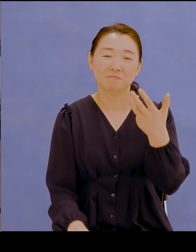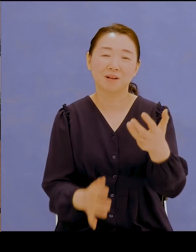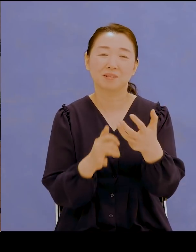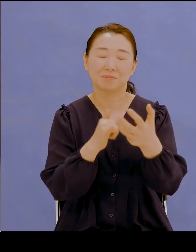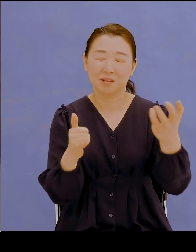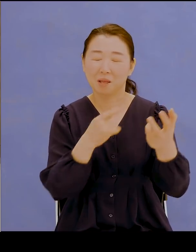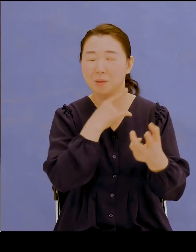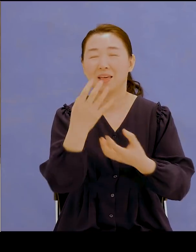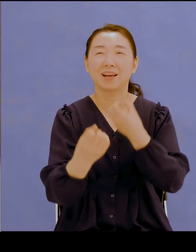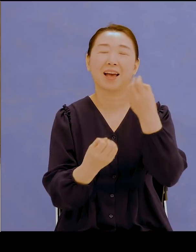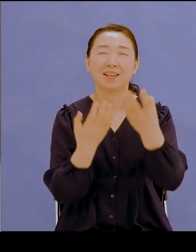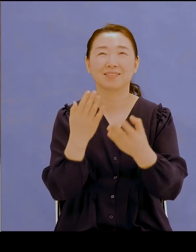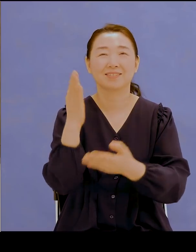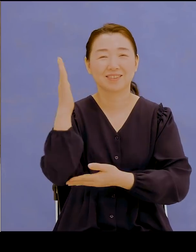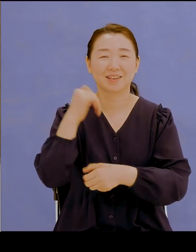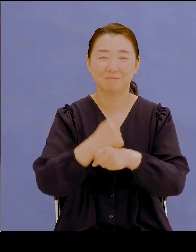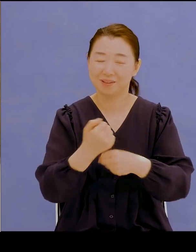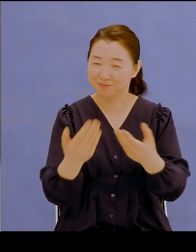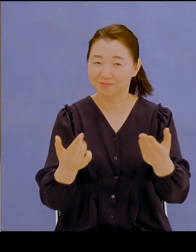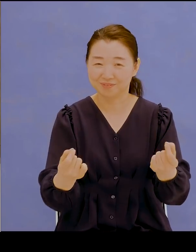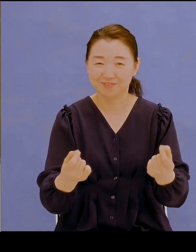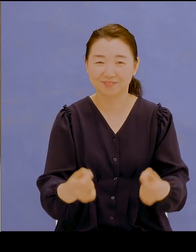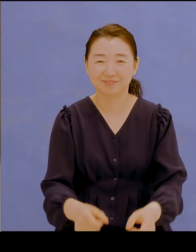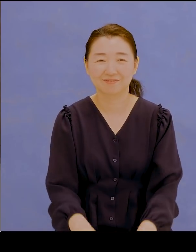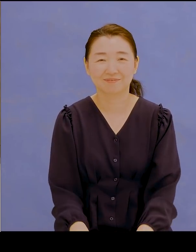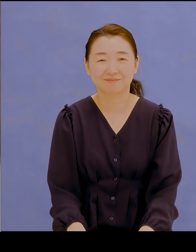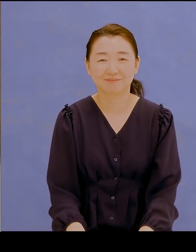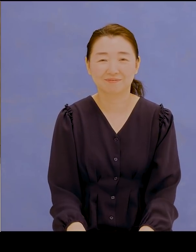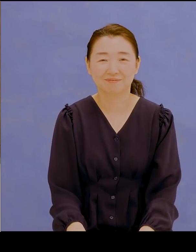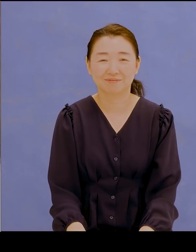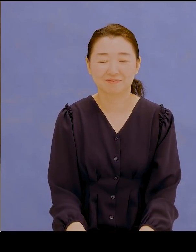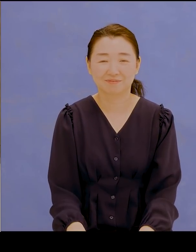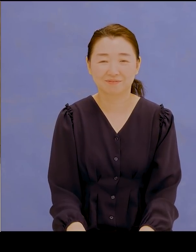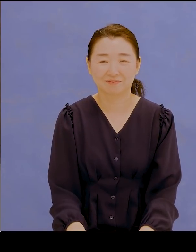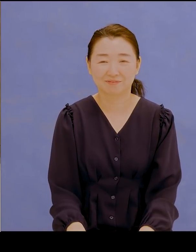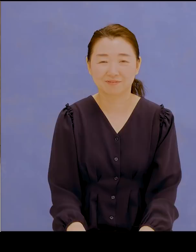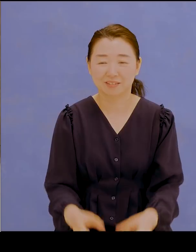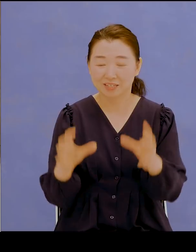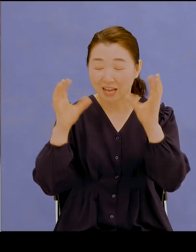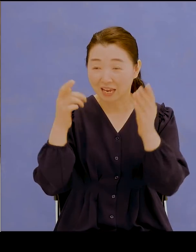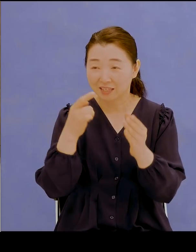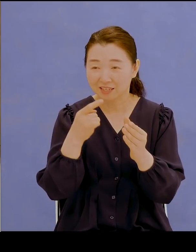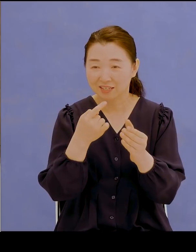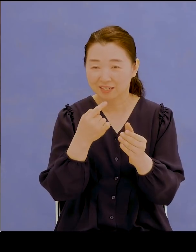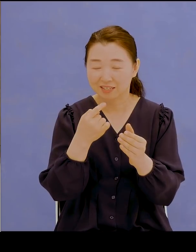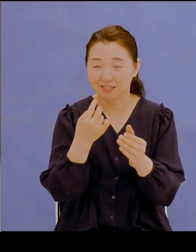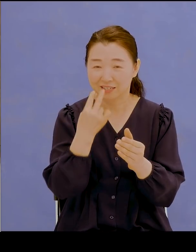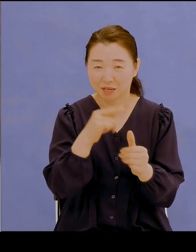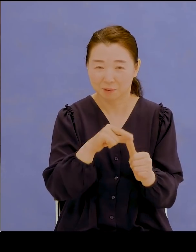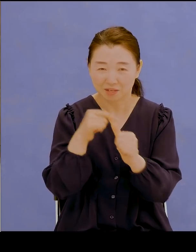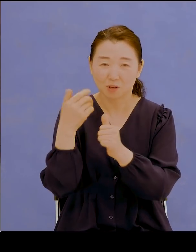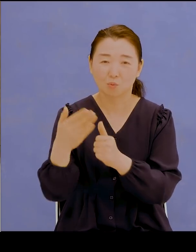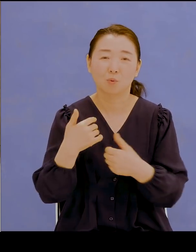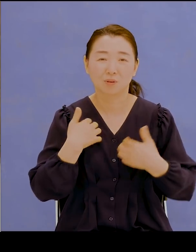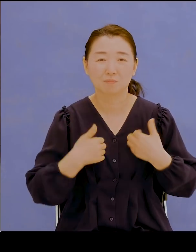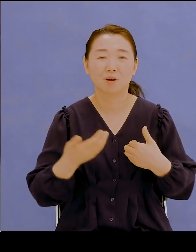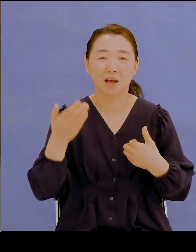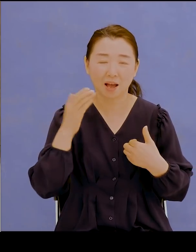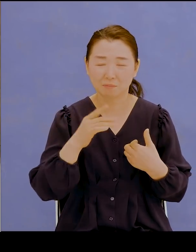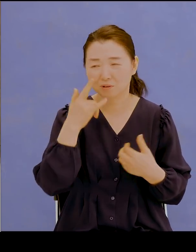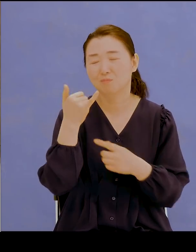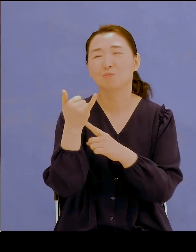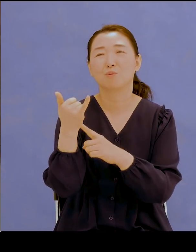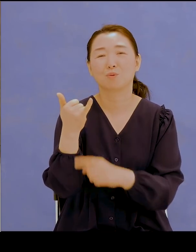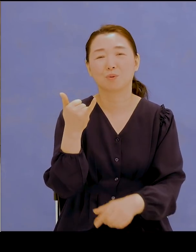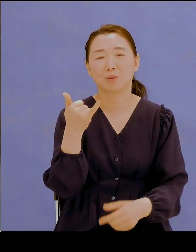만들어 주신 거예요. 그렇잖아요. 근데 그 아이들 생명 살린 것도 너무 기쁜데 그 부모들 있잖아요.